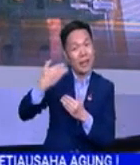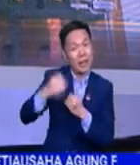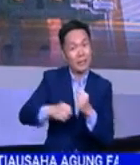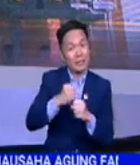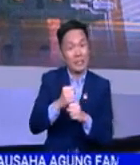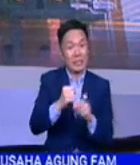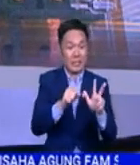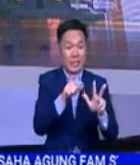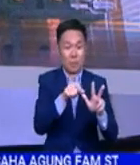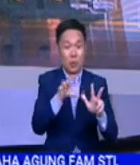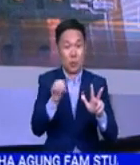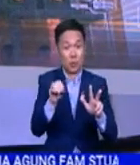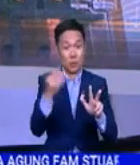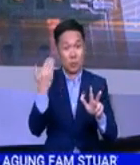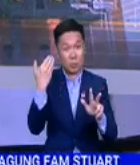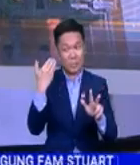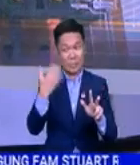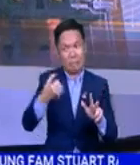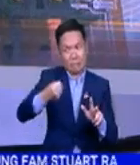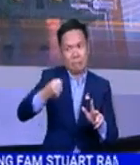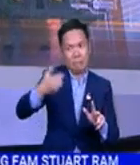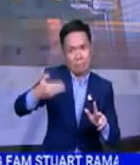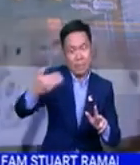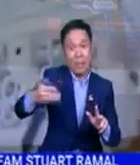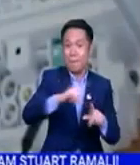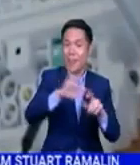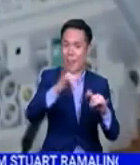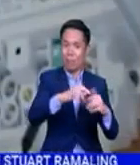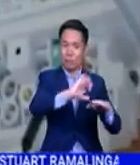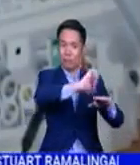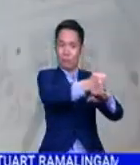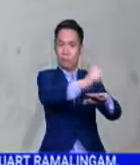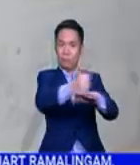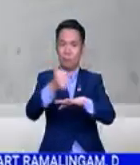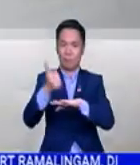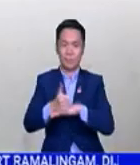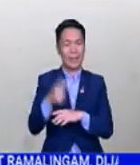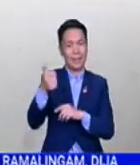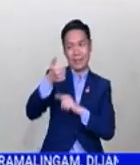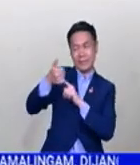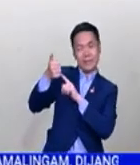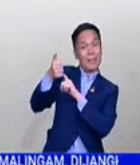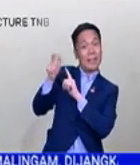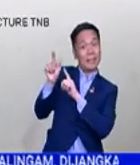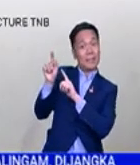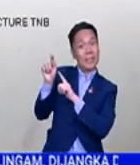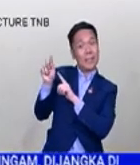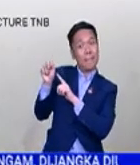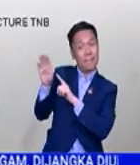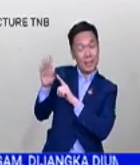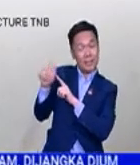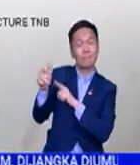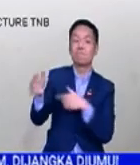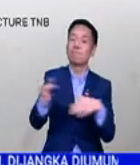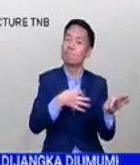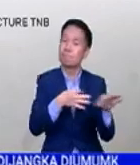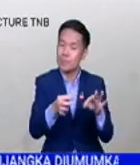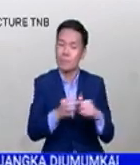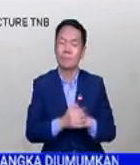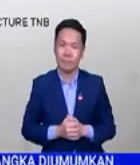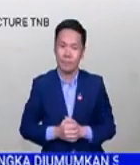pergerakan tiga populer kosong pengaruh Project efs m ingin khaiti NB Muhammad cause Ahmad menafsir kenyataan